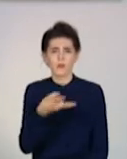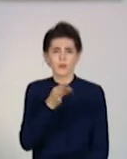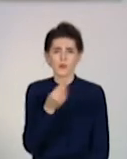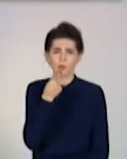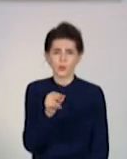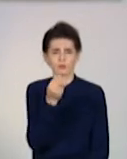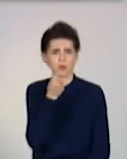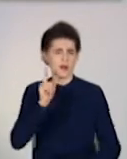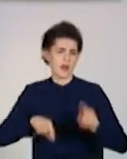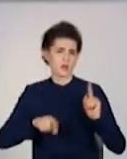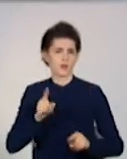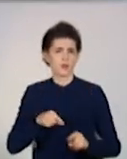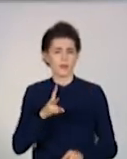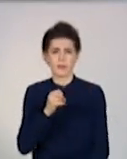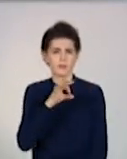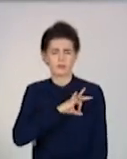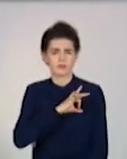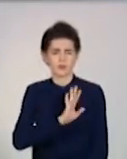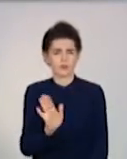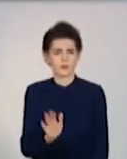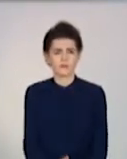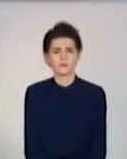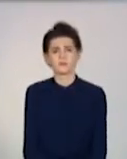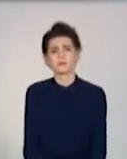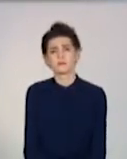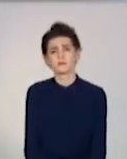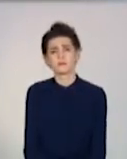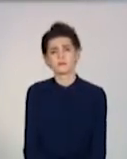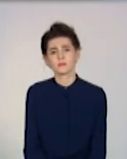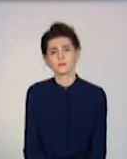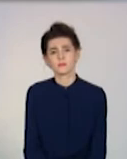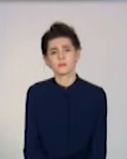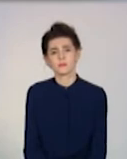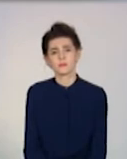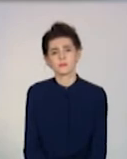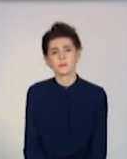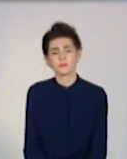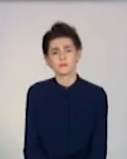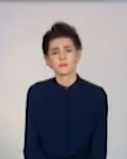зрідка. Валерія Семічихіна, Артем Карабецький, Євген Бачив, телеканал «Донбас».